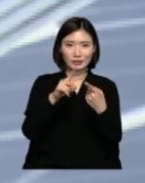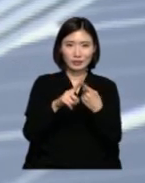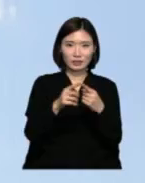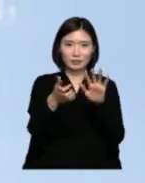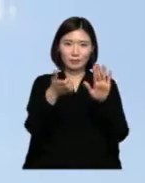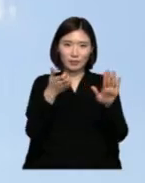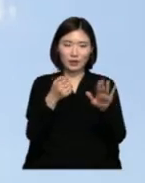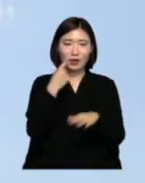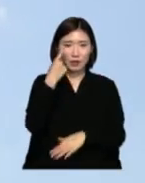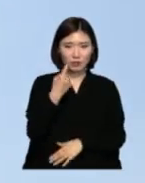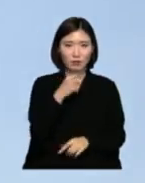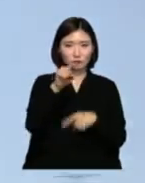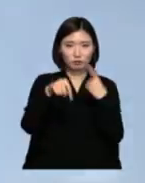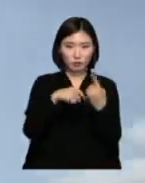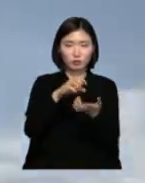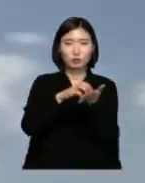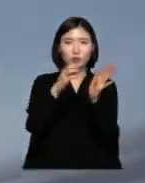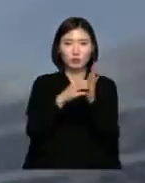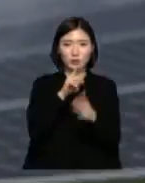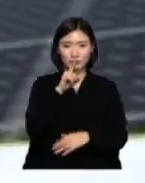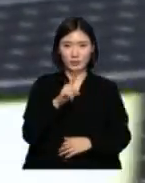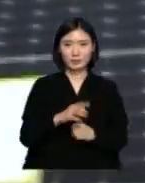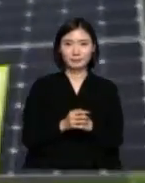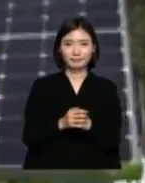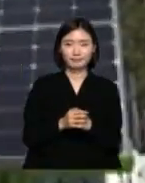한달 가 동양 이라고 설명했습니다